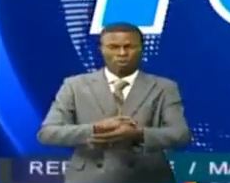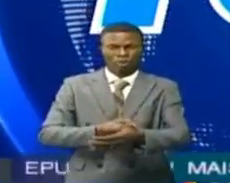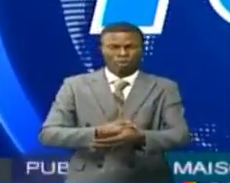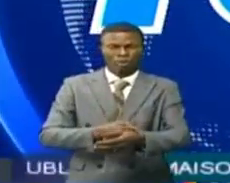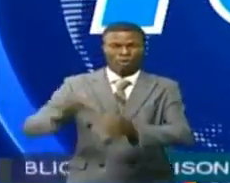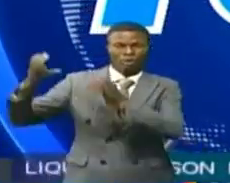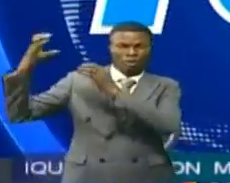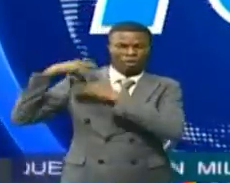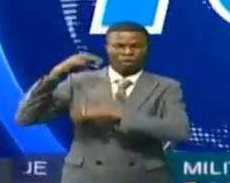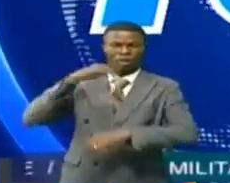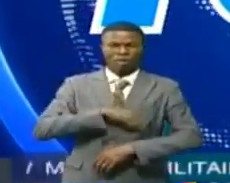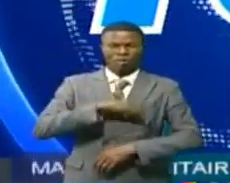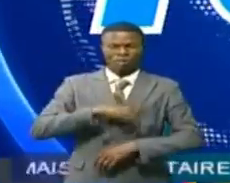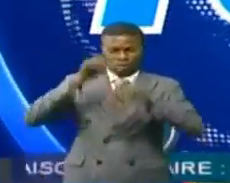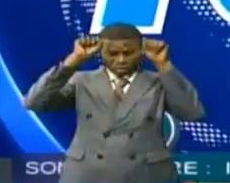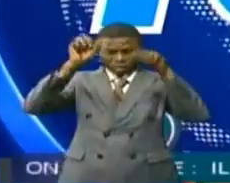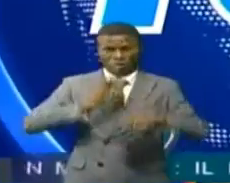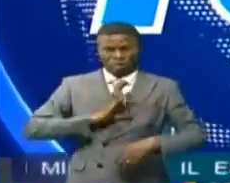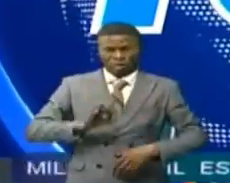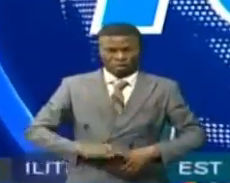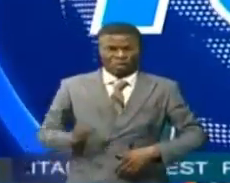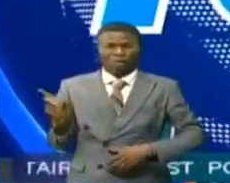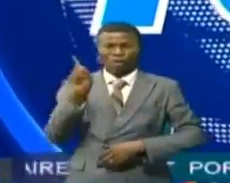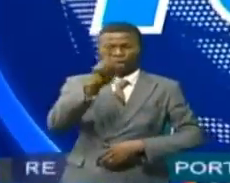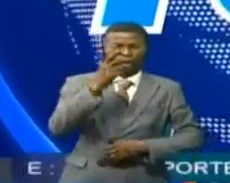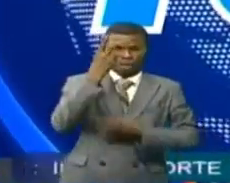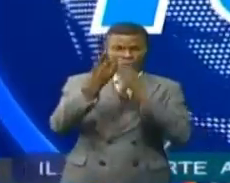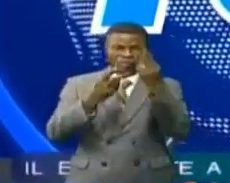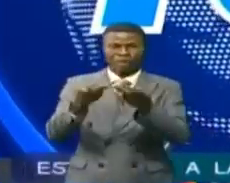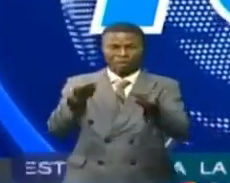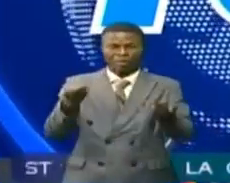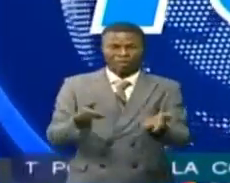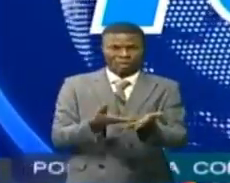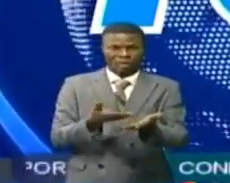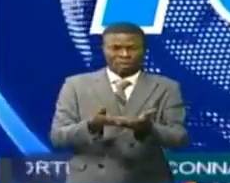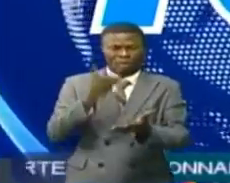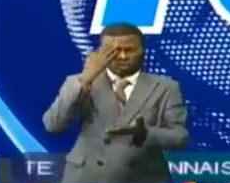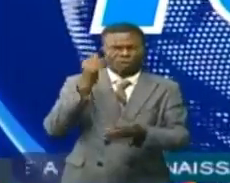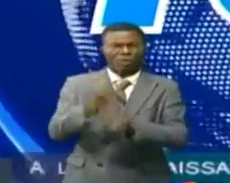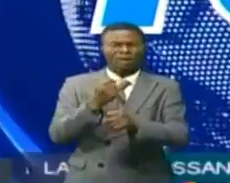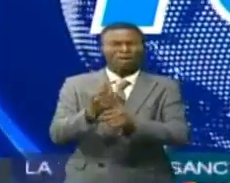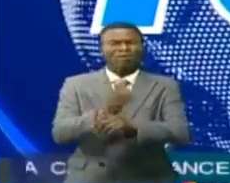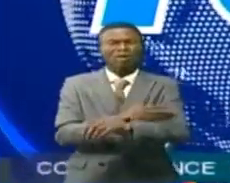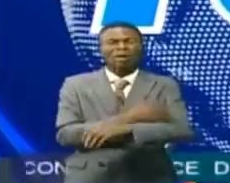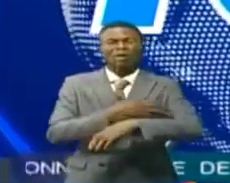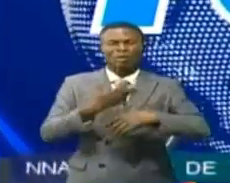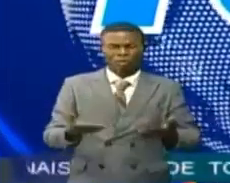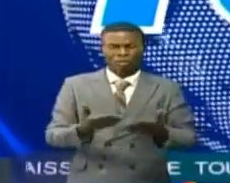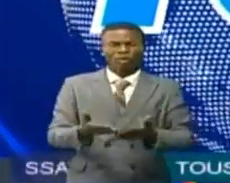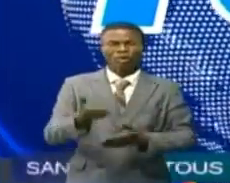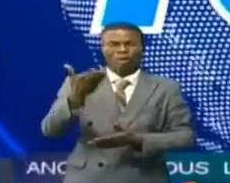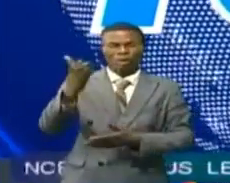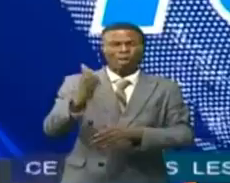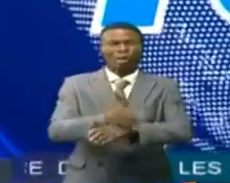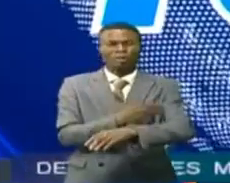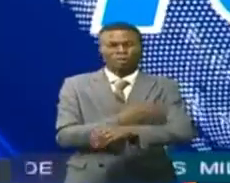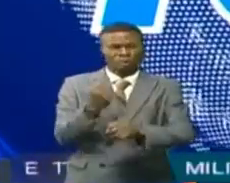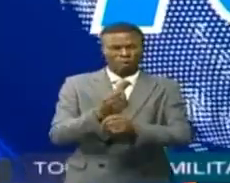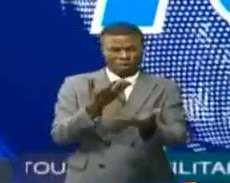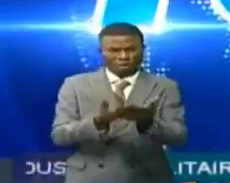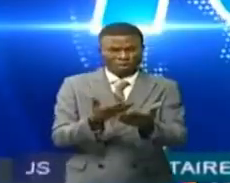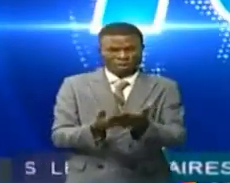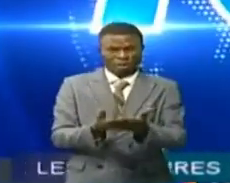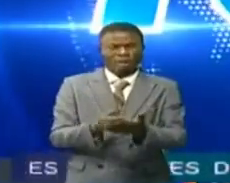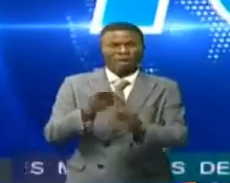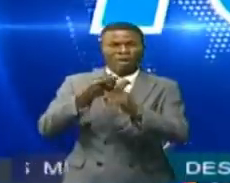chargé de mission du chef de l'État qui a fait une descente sur le lieu pour se rendre compte de l'état d'avancement de ces travaux initiés